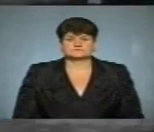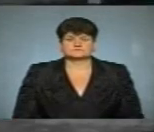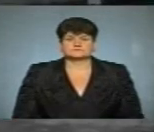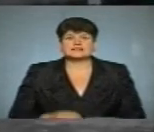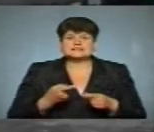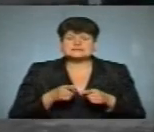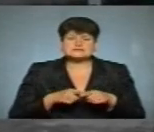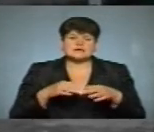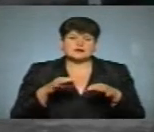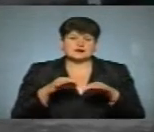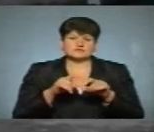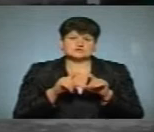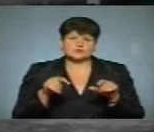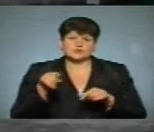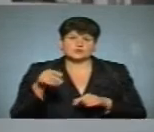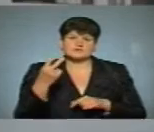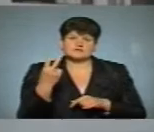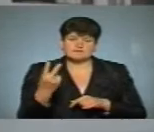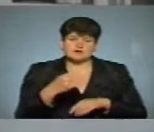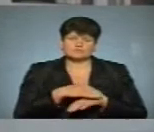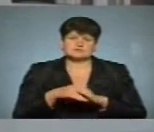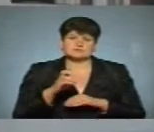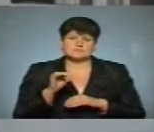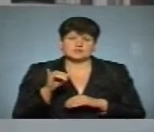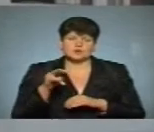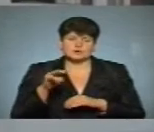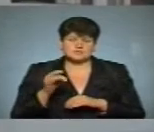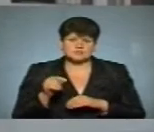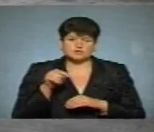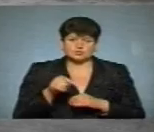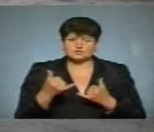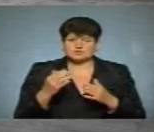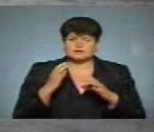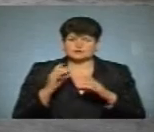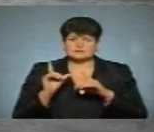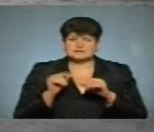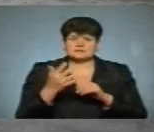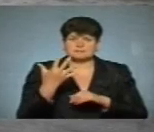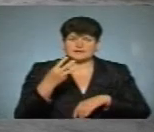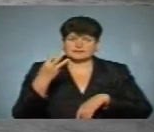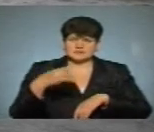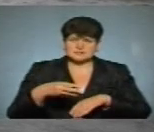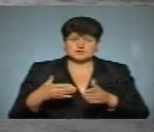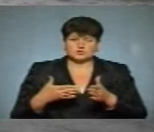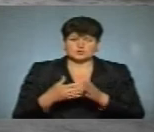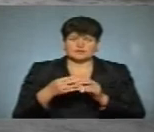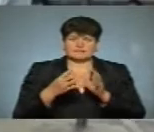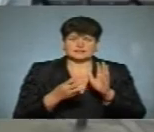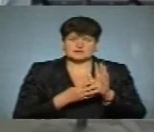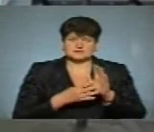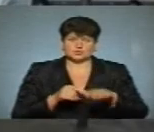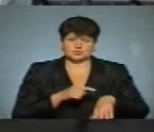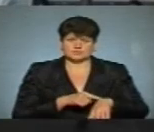Це автостанція номер 2, що по вулиці Білогірській. Тут сьогодні автобуси їздять з 5:30 до 19:00 години.